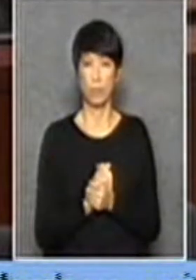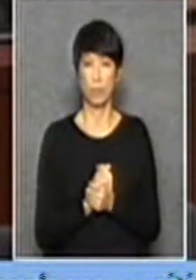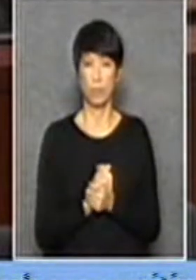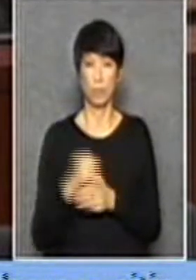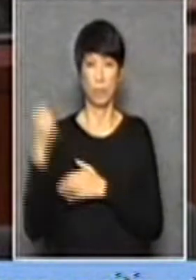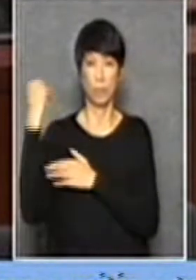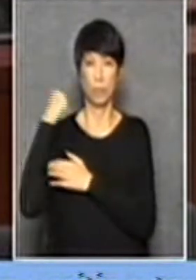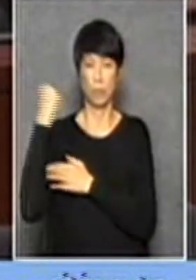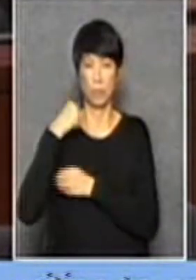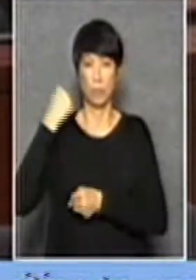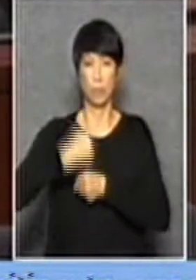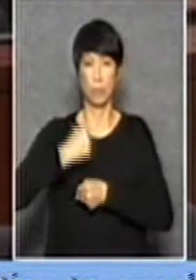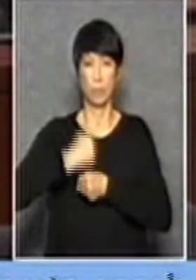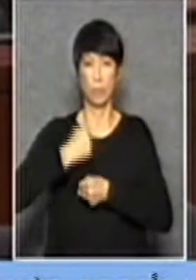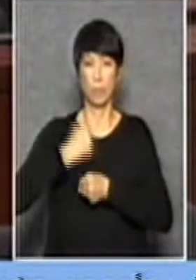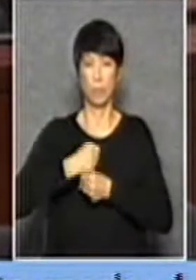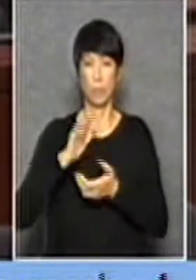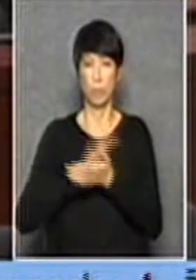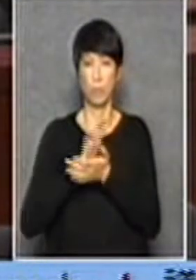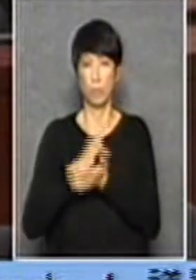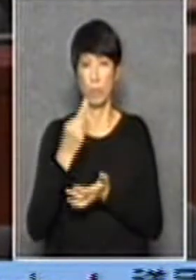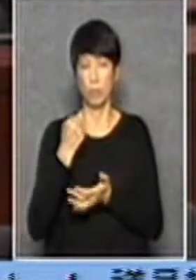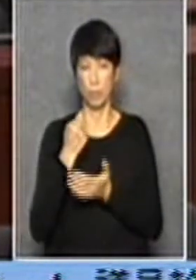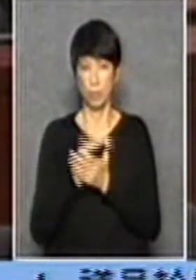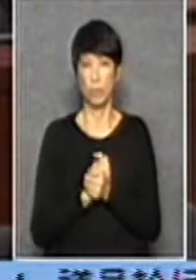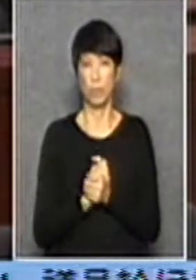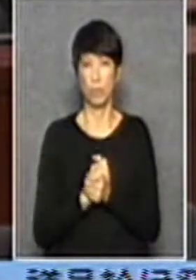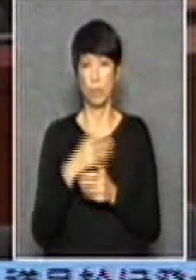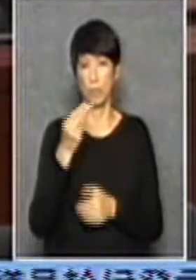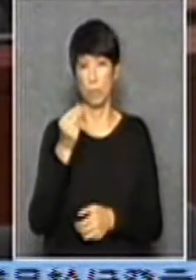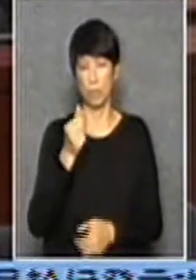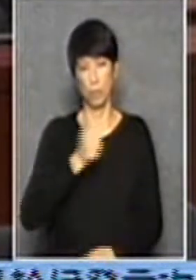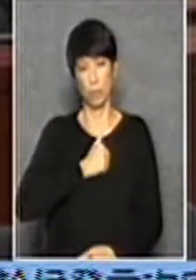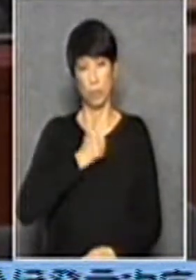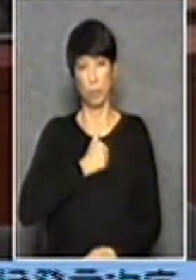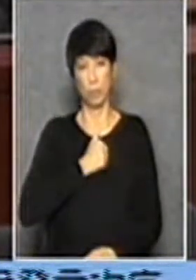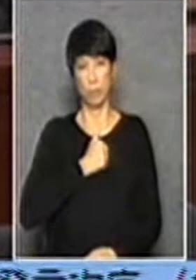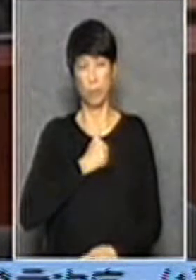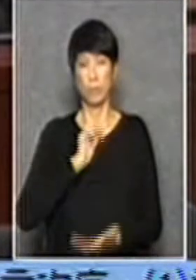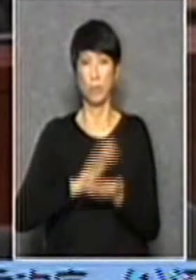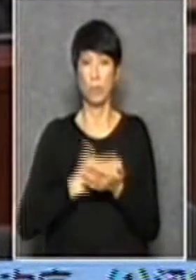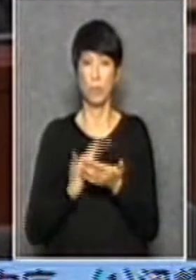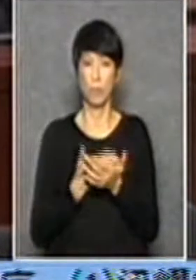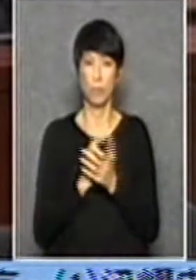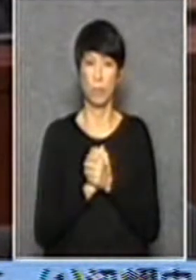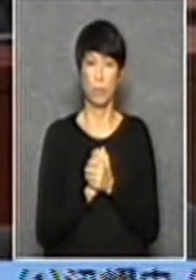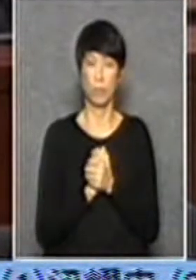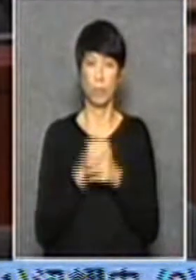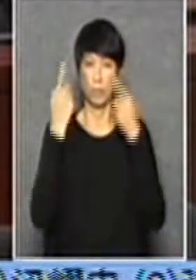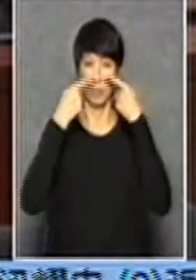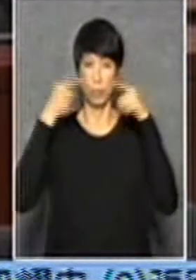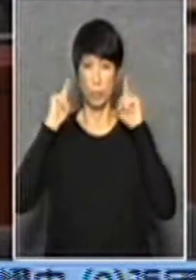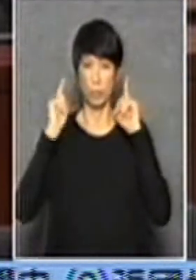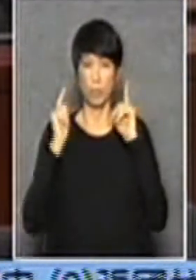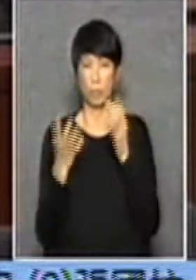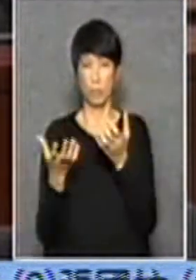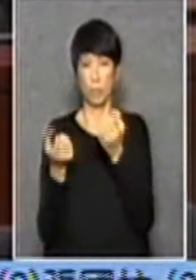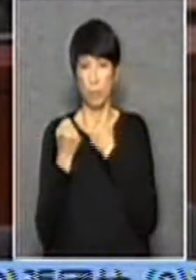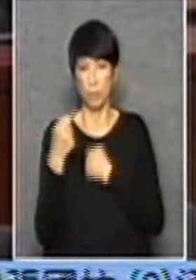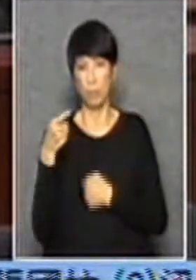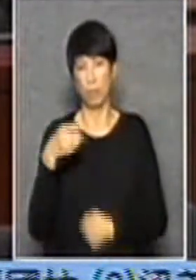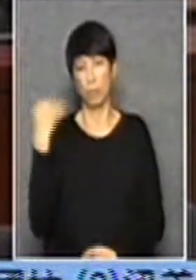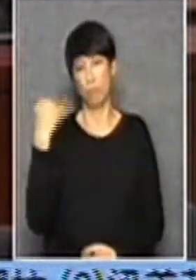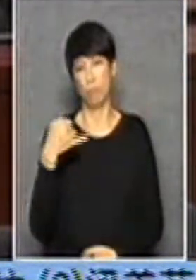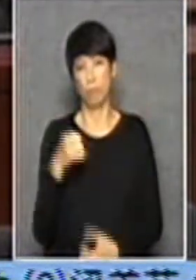力地做事，幾年後儲夠錢了，但點知大學又不收他，最